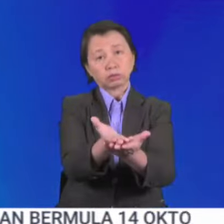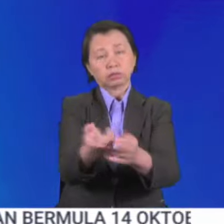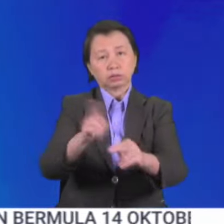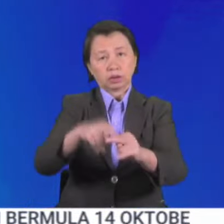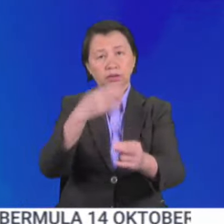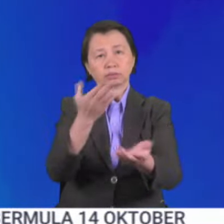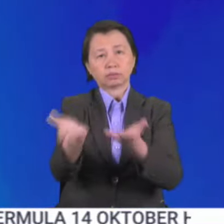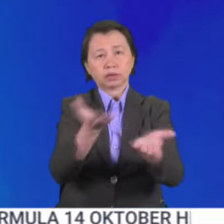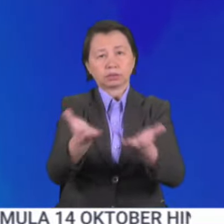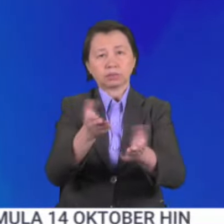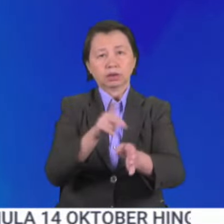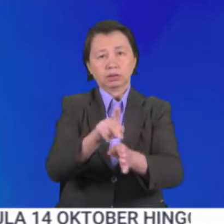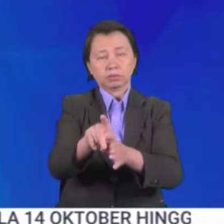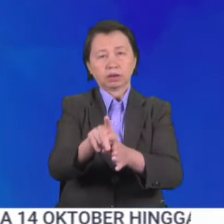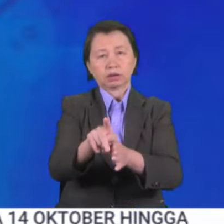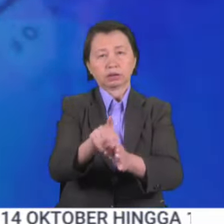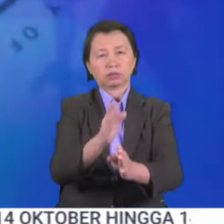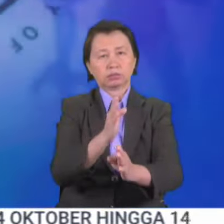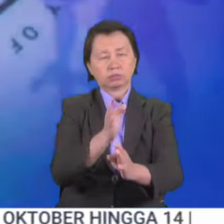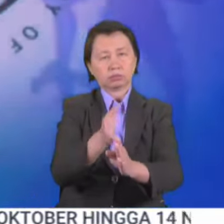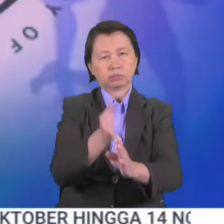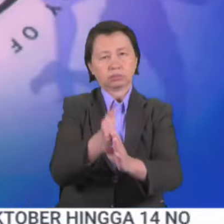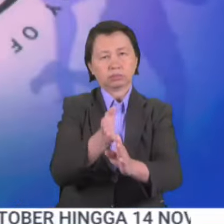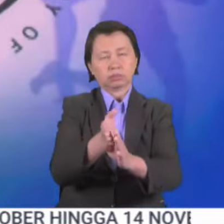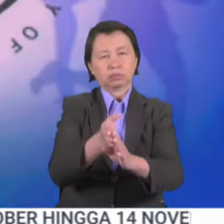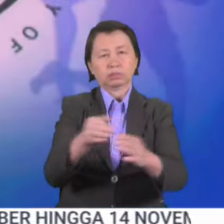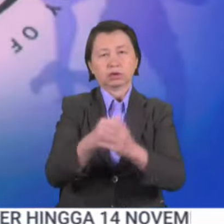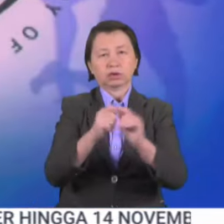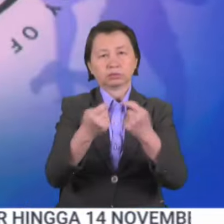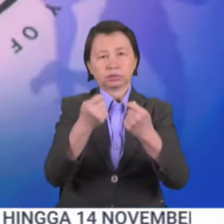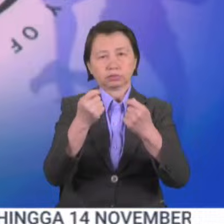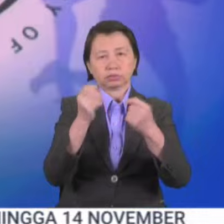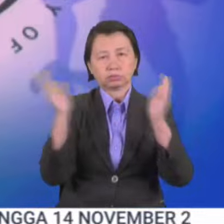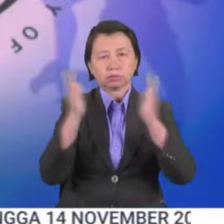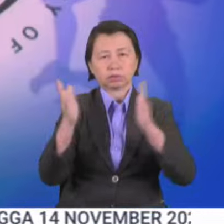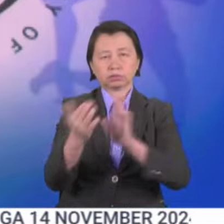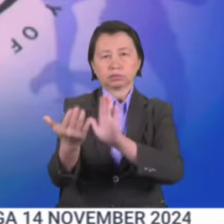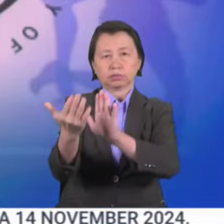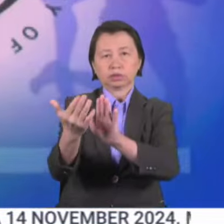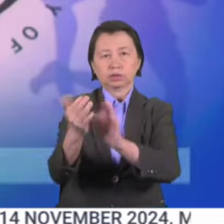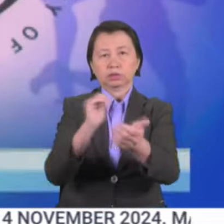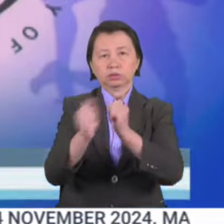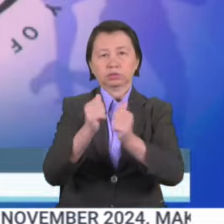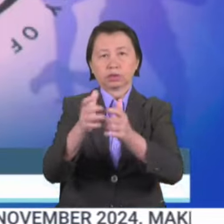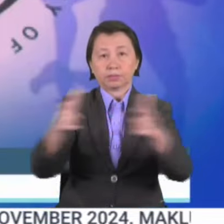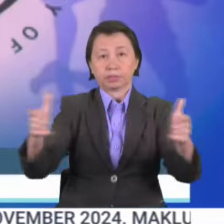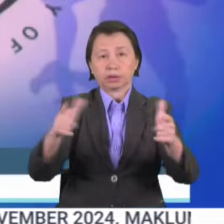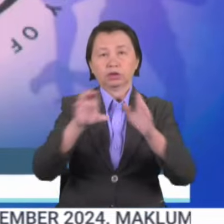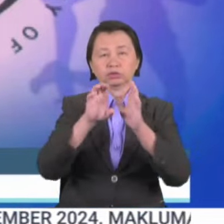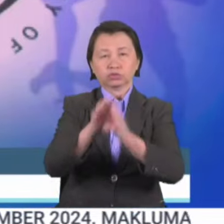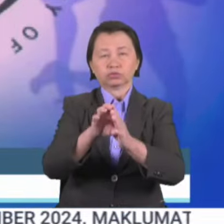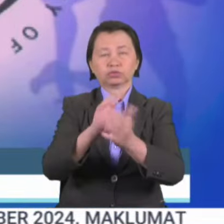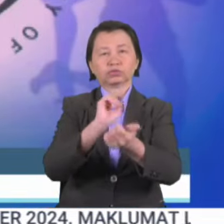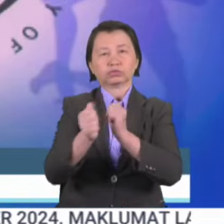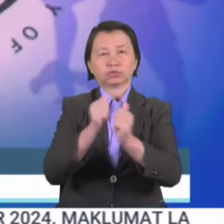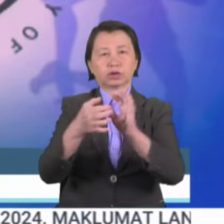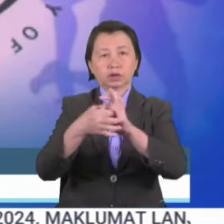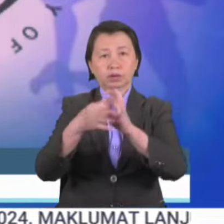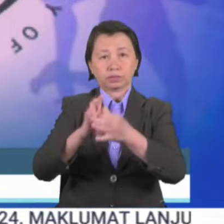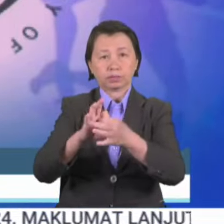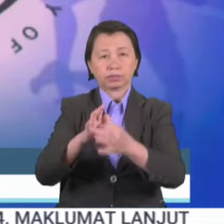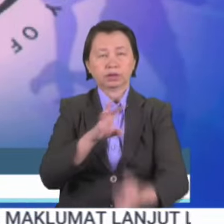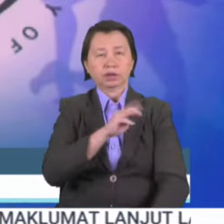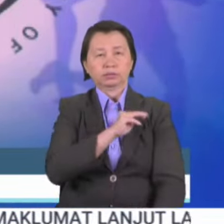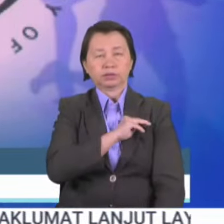untuk menambah khidmat pakar psikologi dalam kontinjen kebangsaan sebagai persiapan menghadapi temasya besar seperti Sukan Olimpik. Menteri Belia